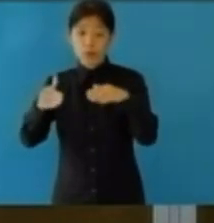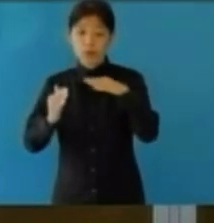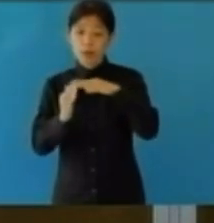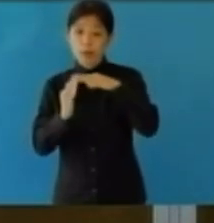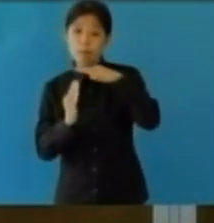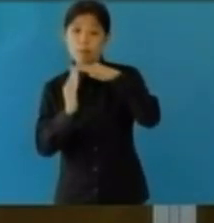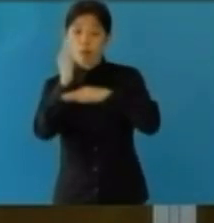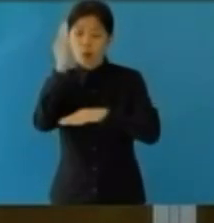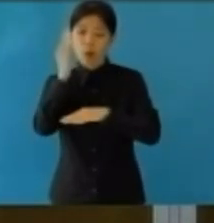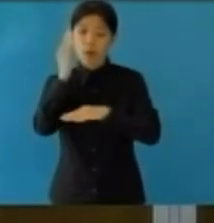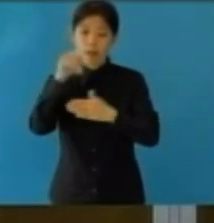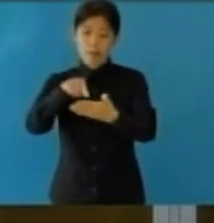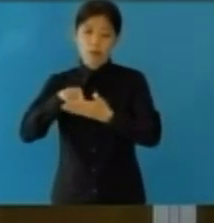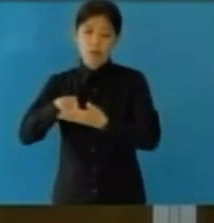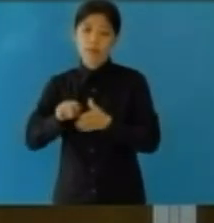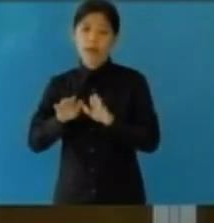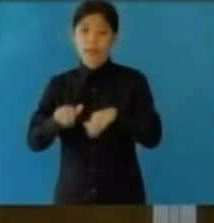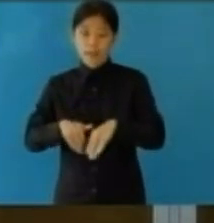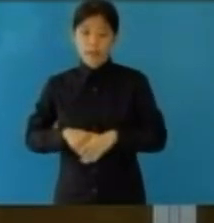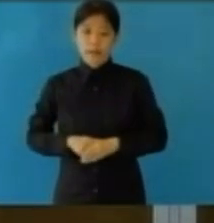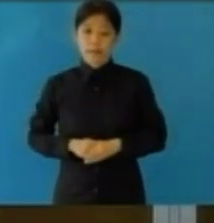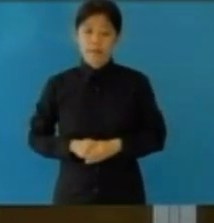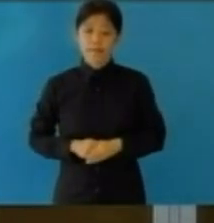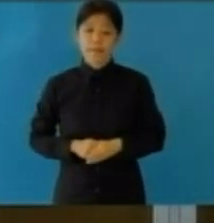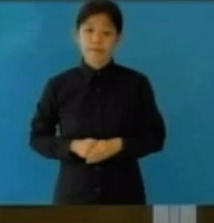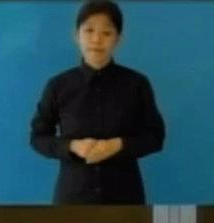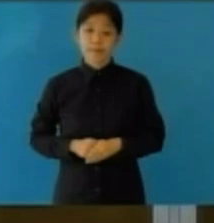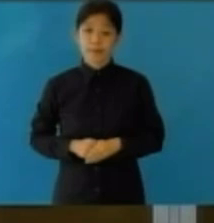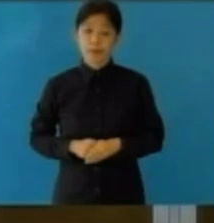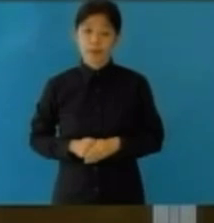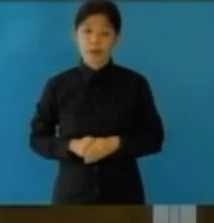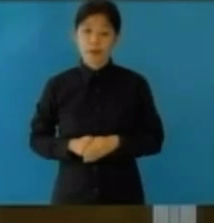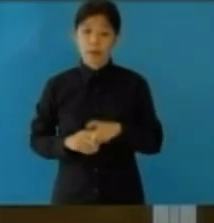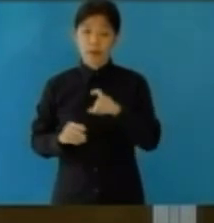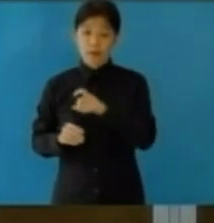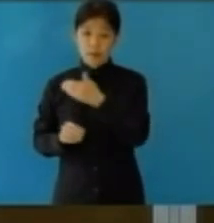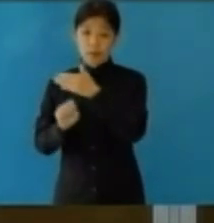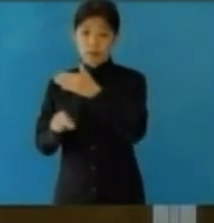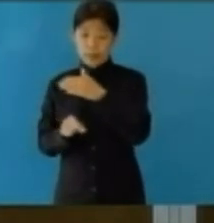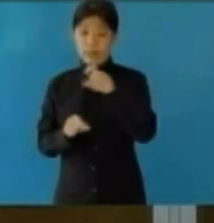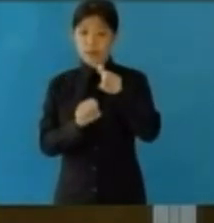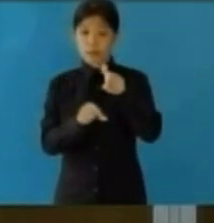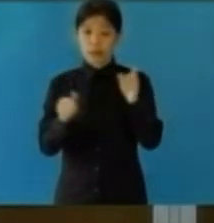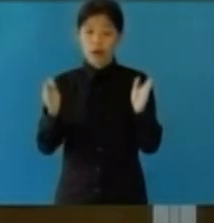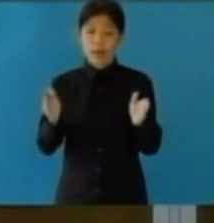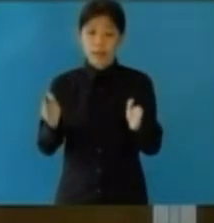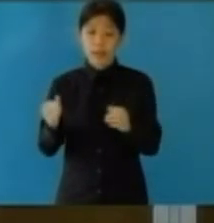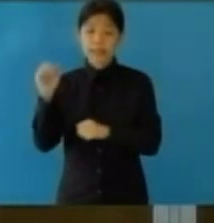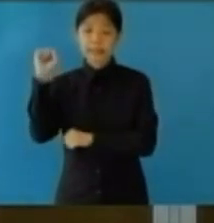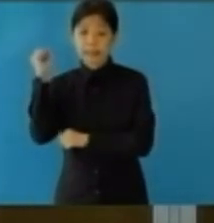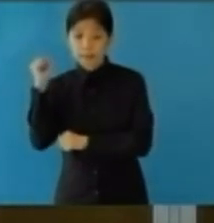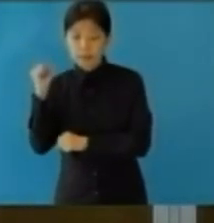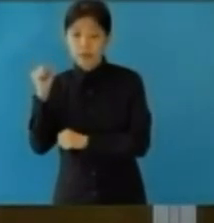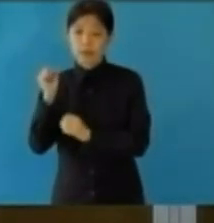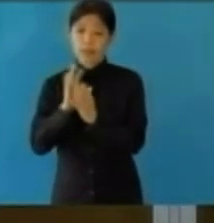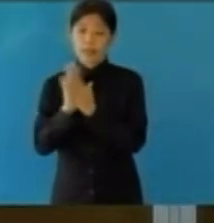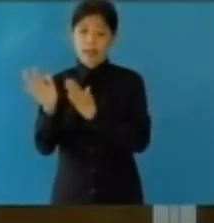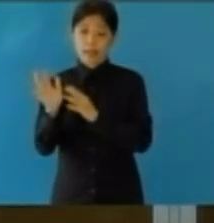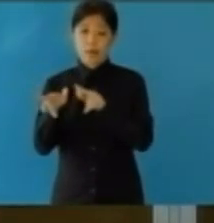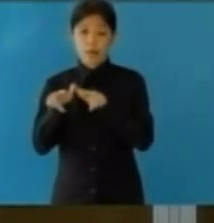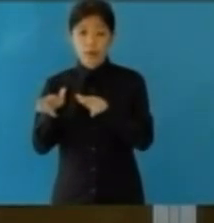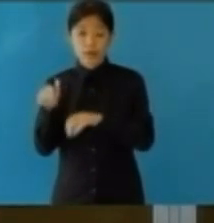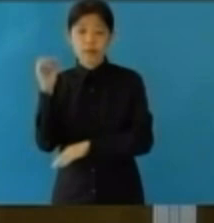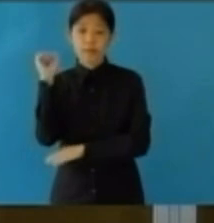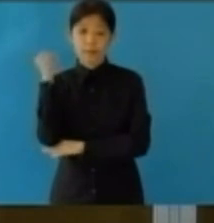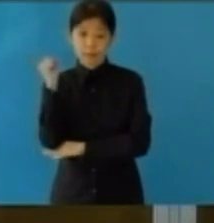応募をいただきました。また、今月から来月にかけては、 新聞や県政広報誌、テレビ